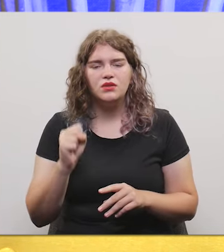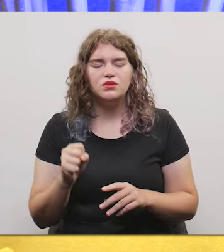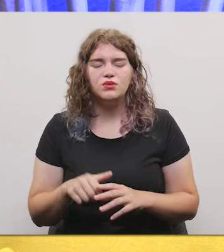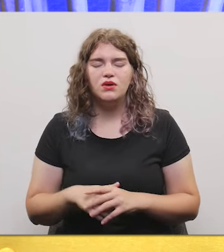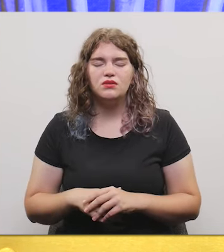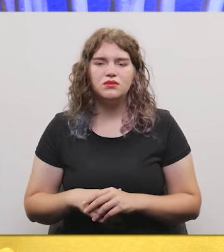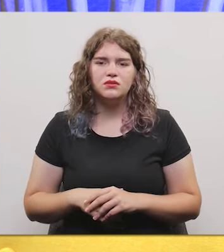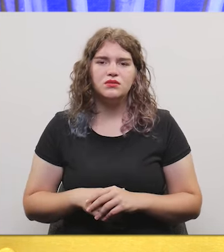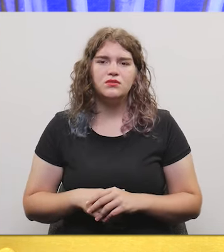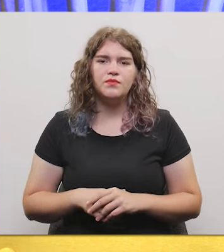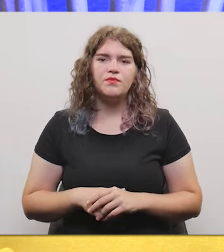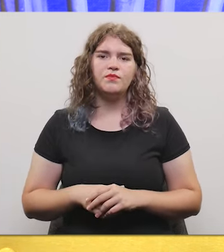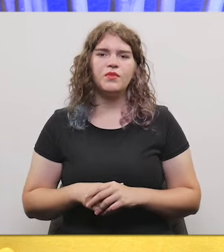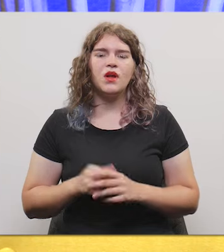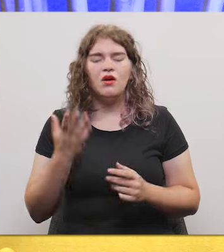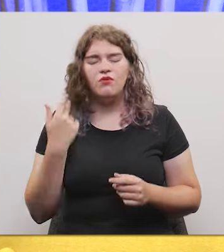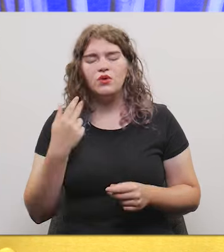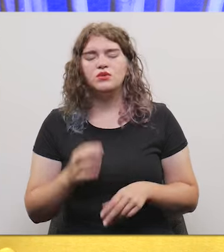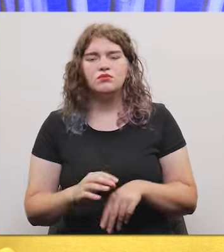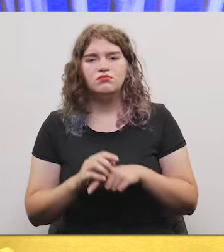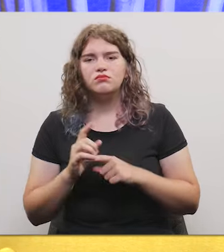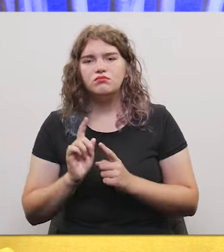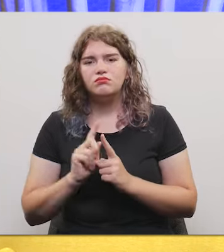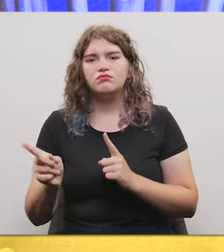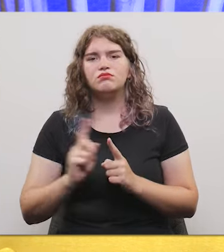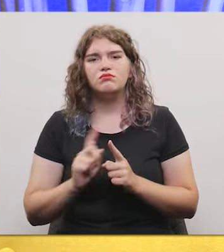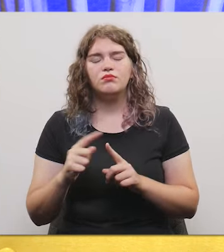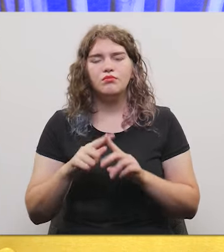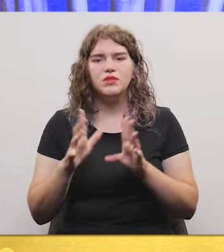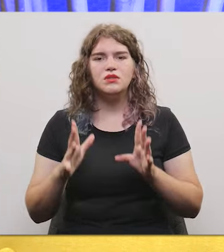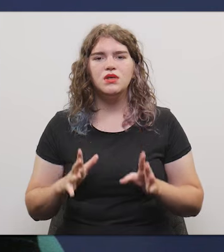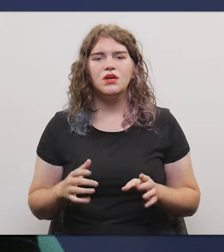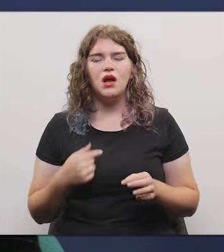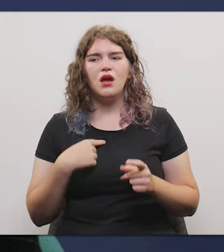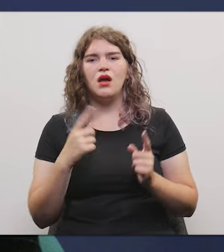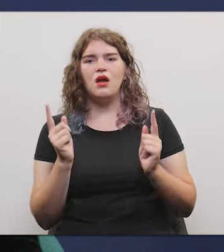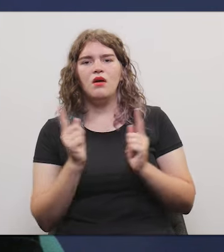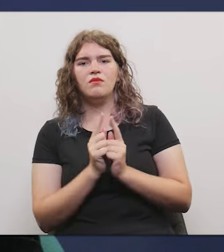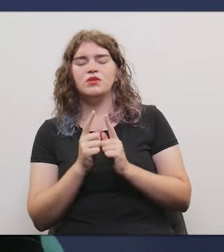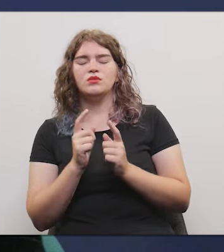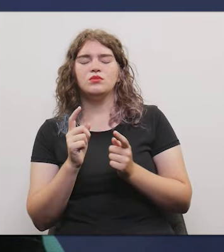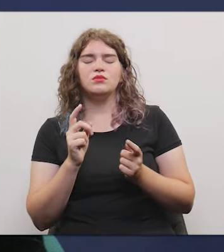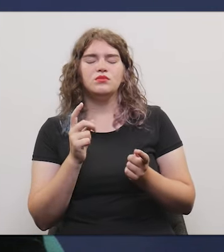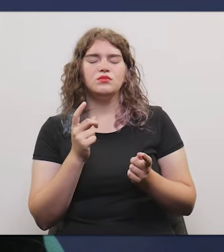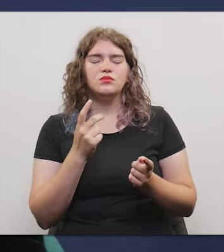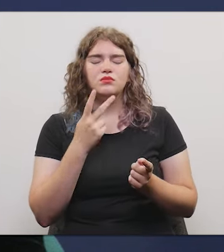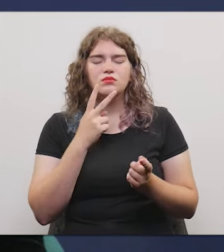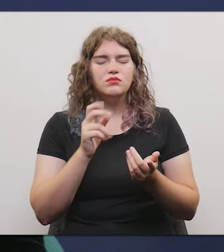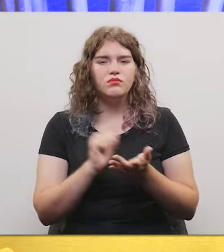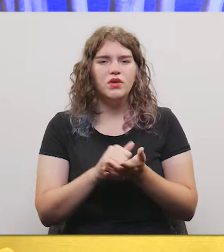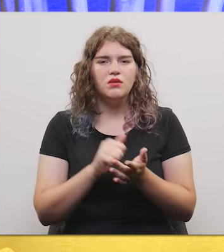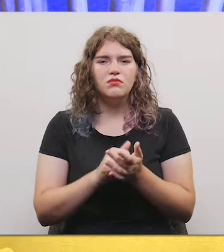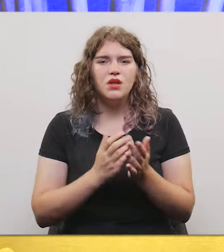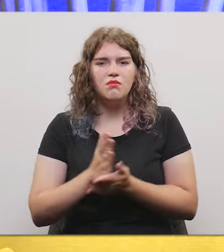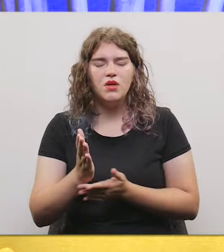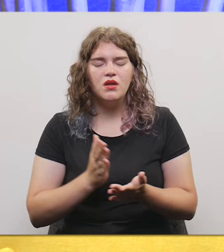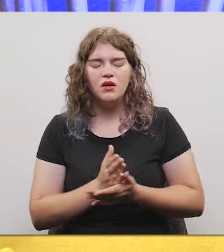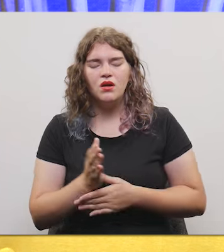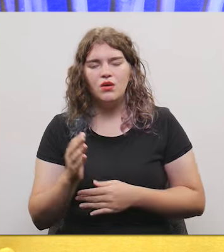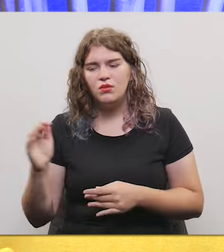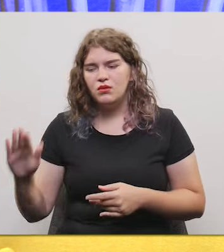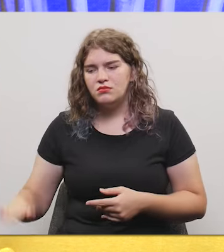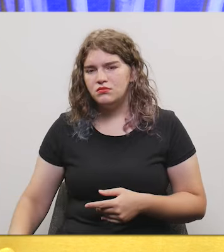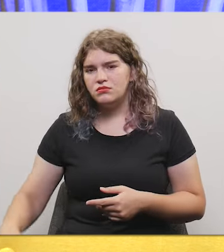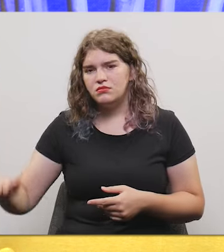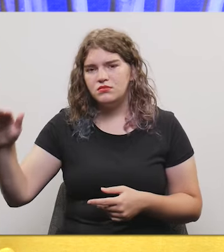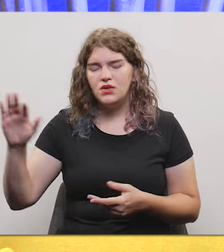familie creștină, am fost dusă de mică la biserică, am interacționat cu cuvântul de mică.